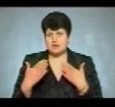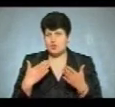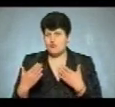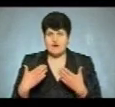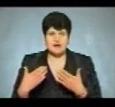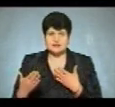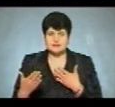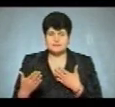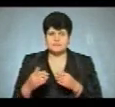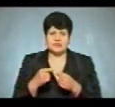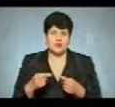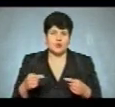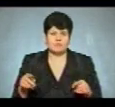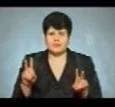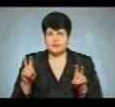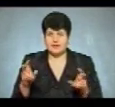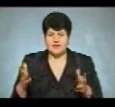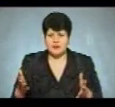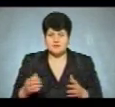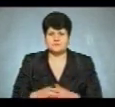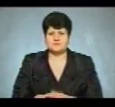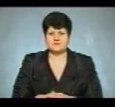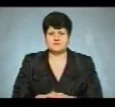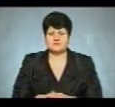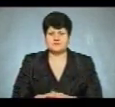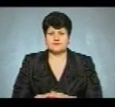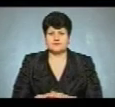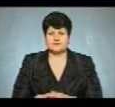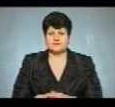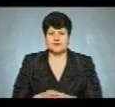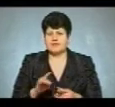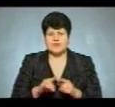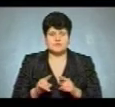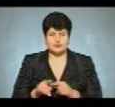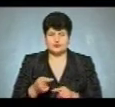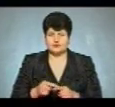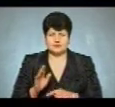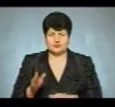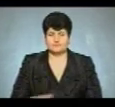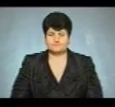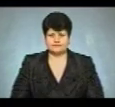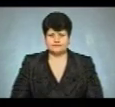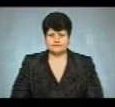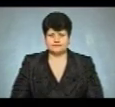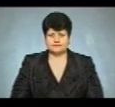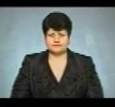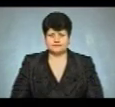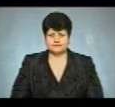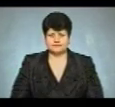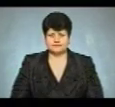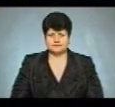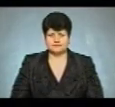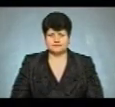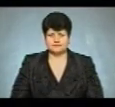спілкуватись і на любі теми, які хочеш. Немає надії на це. Не скоро. Будемо. Анжела Шова, Юрій Багрій.